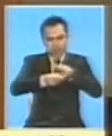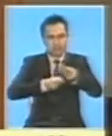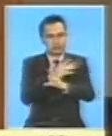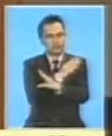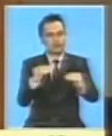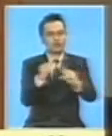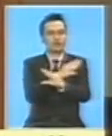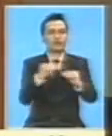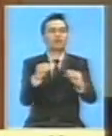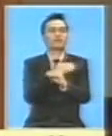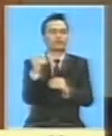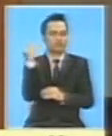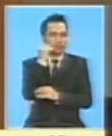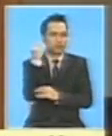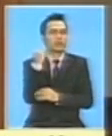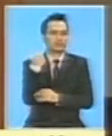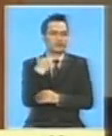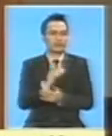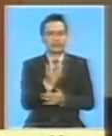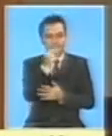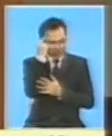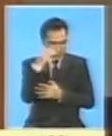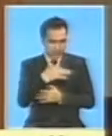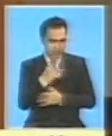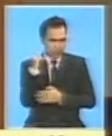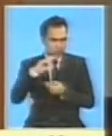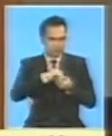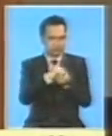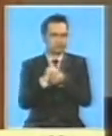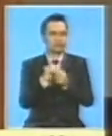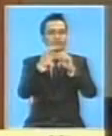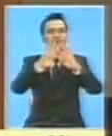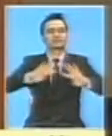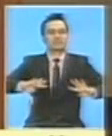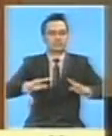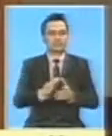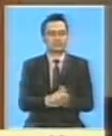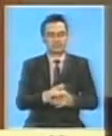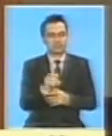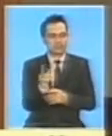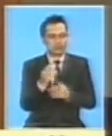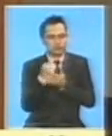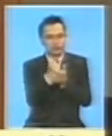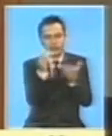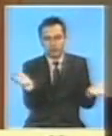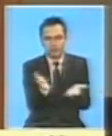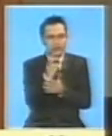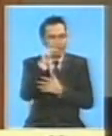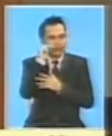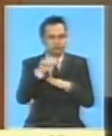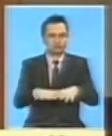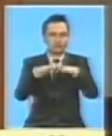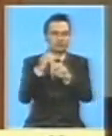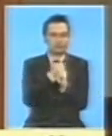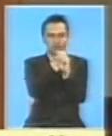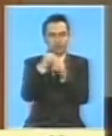ดับสูงก็มีมาโดยตลอดนะครับเพื่อสร้างความไว้วางใจแล้วก็ร่วมมือกันอาเซียนโดยเฉพาะยิ่งเรื่องของการบรรเทาภัยพิบัติการร่วมมือป้